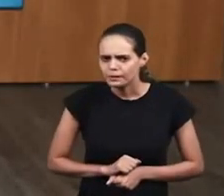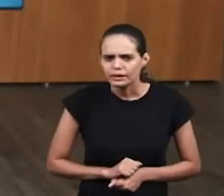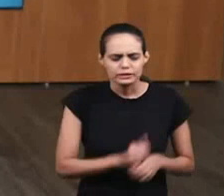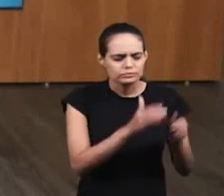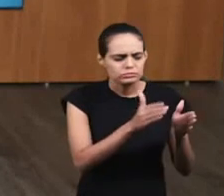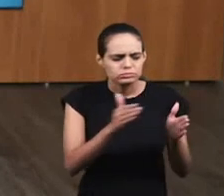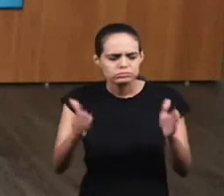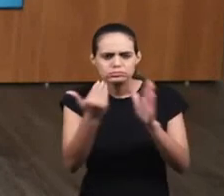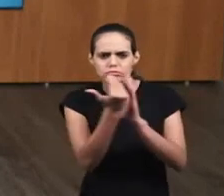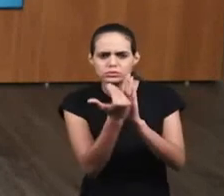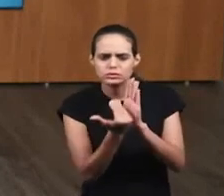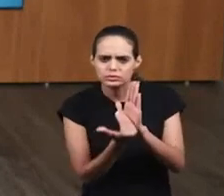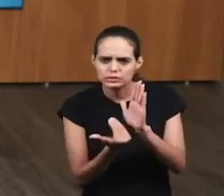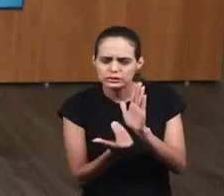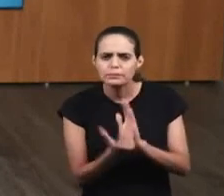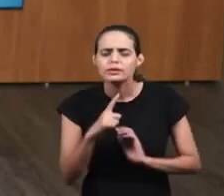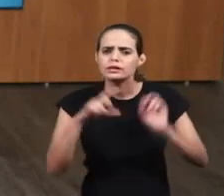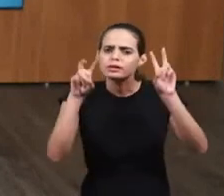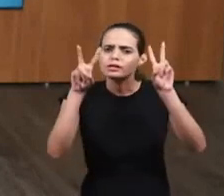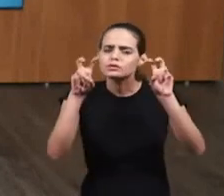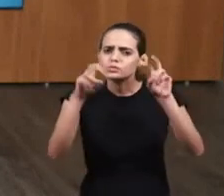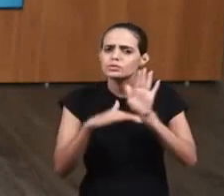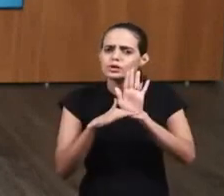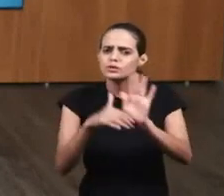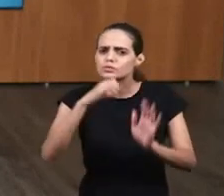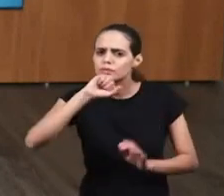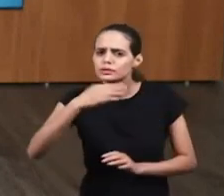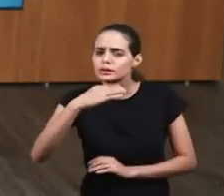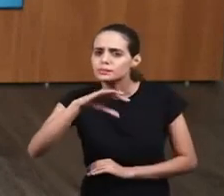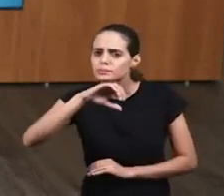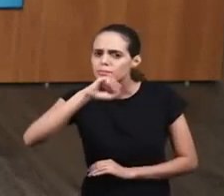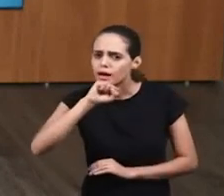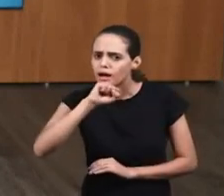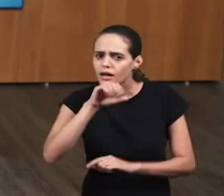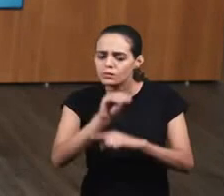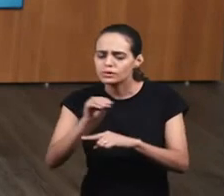Fürsorge und Verantwortung der christlichen Gemeinde Maranatha in Bezug auf Kinder mit besonderen